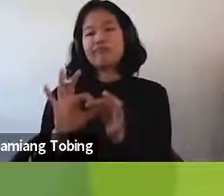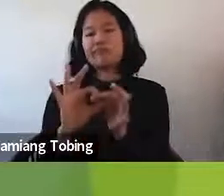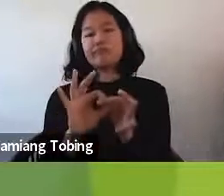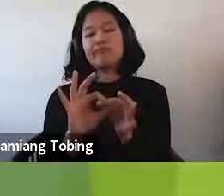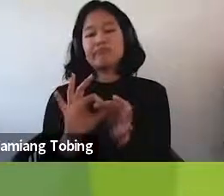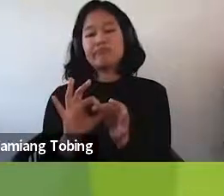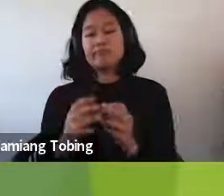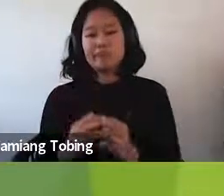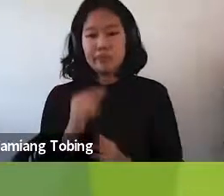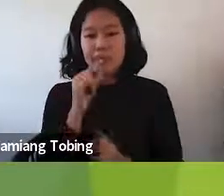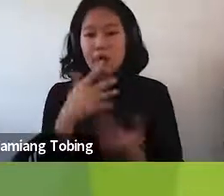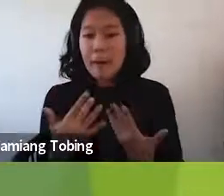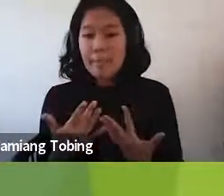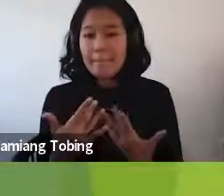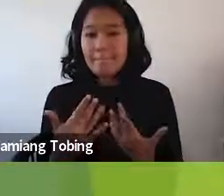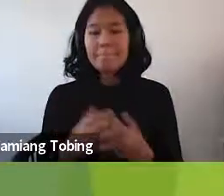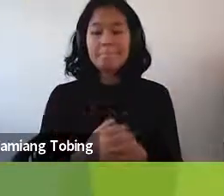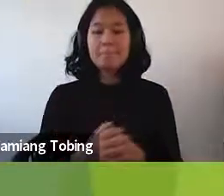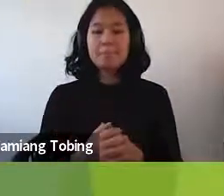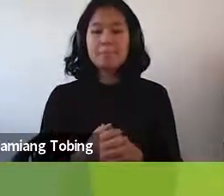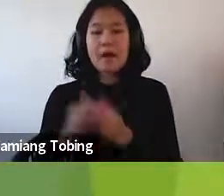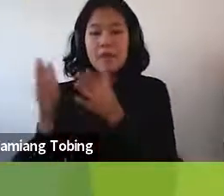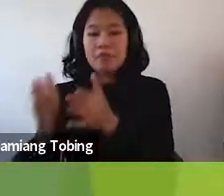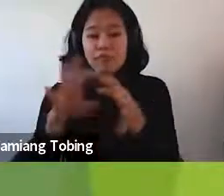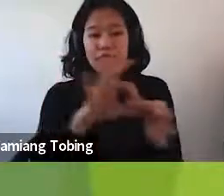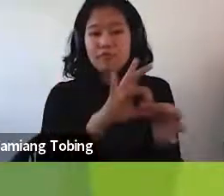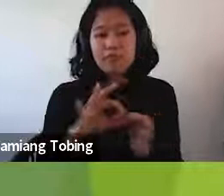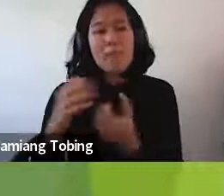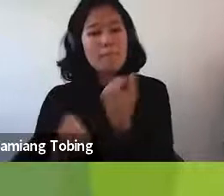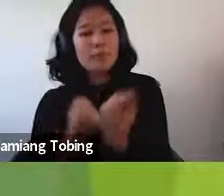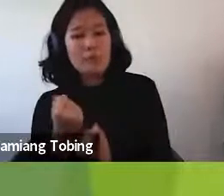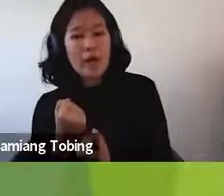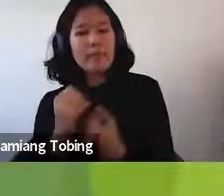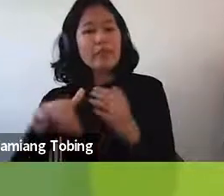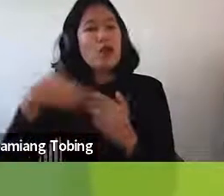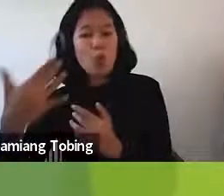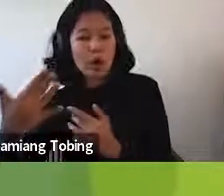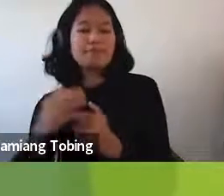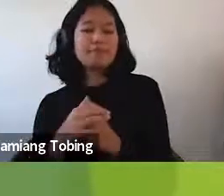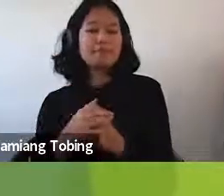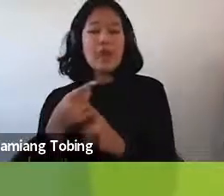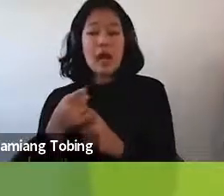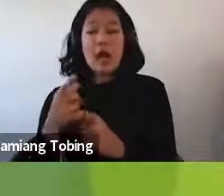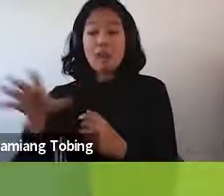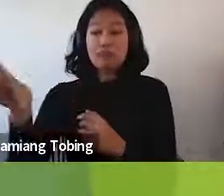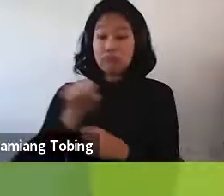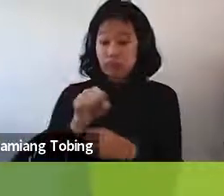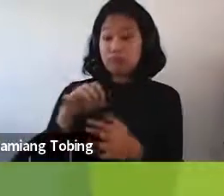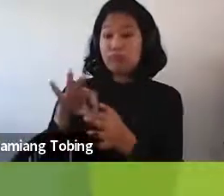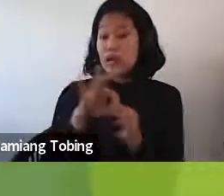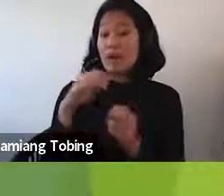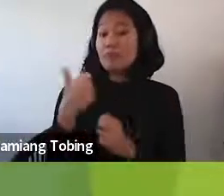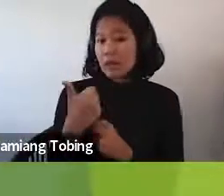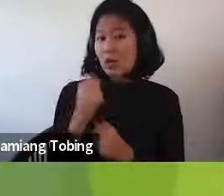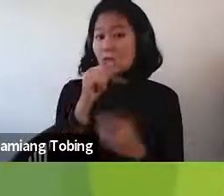bekerjasama dengan multi-helix, ya, dengan corporate dan sebagainya yang ada di luar. Karena mereka bisa kita ajak bersama-sama untuk